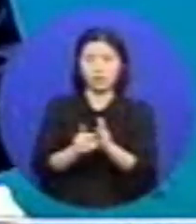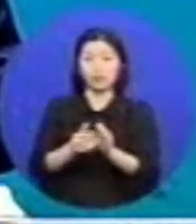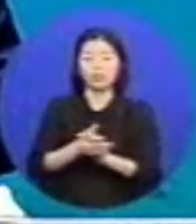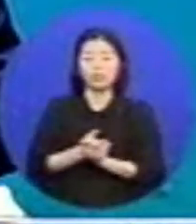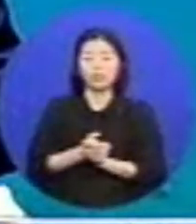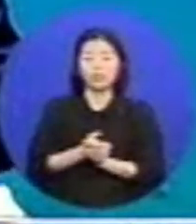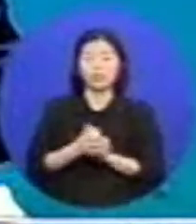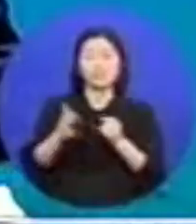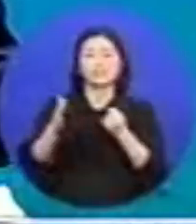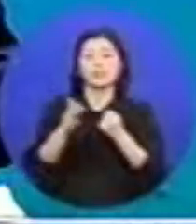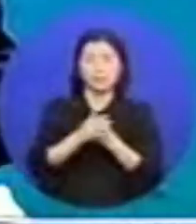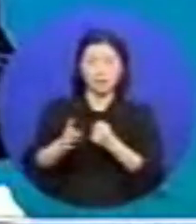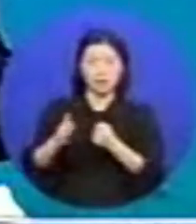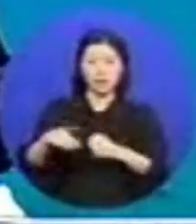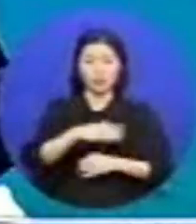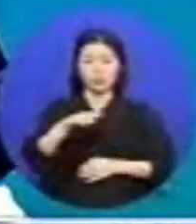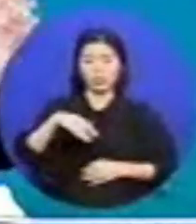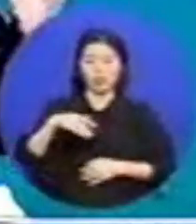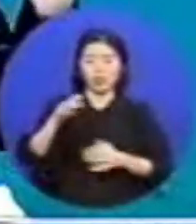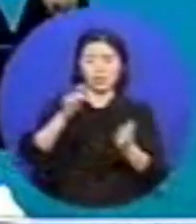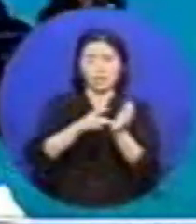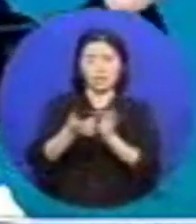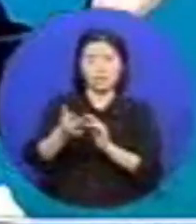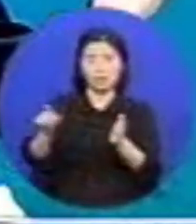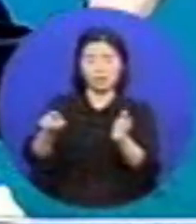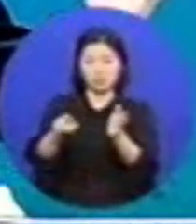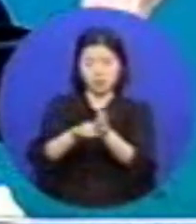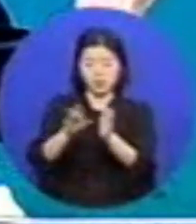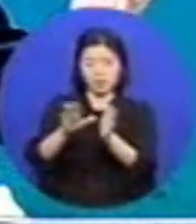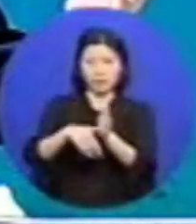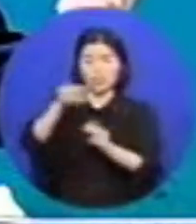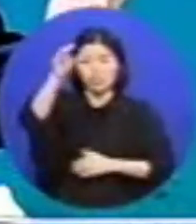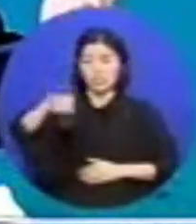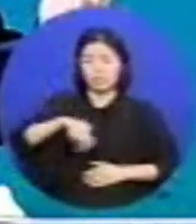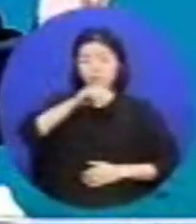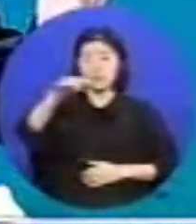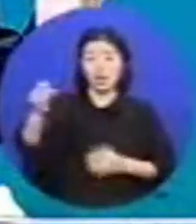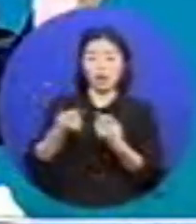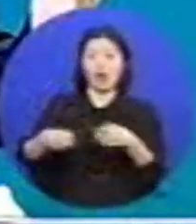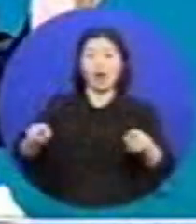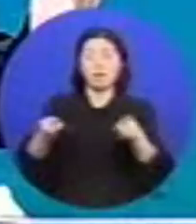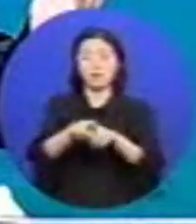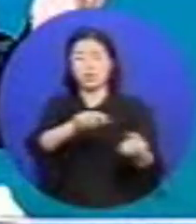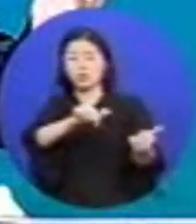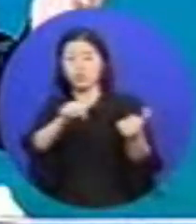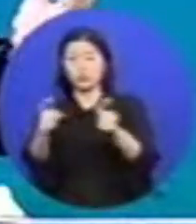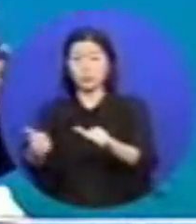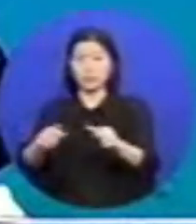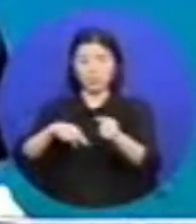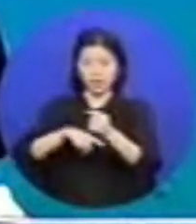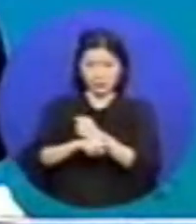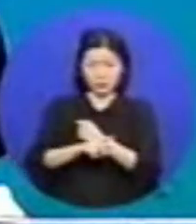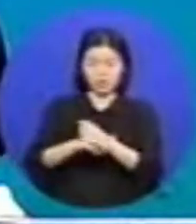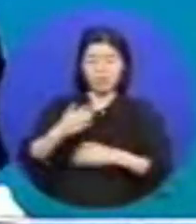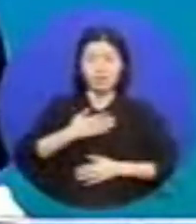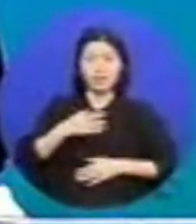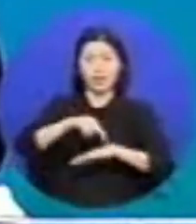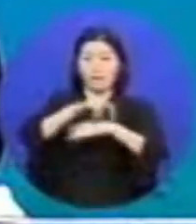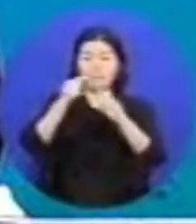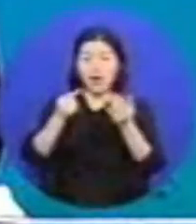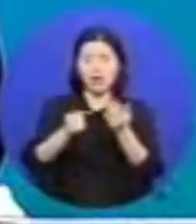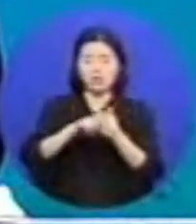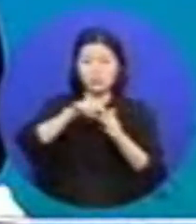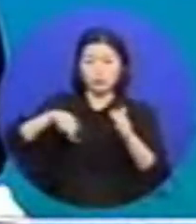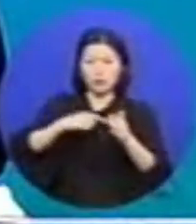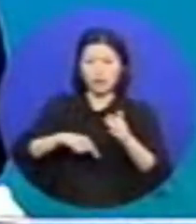때 옛사람이 예수님과 함께 죽어진다고 하는 말은 내 마음속에 정말